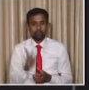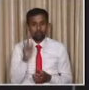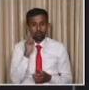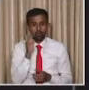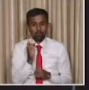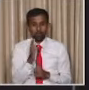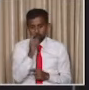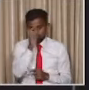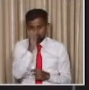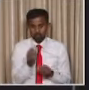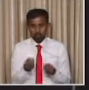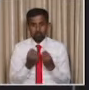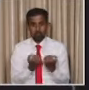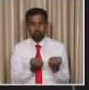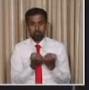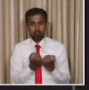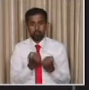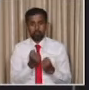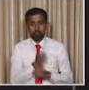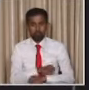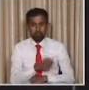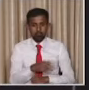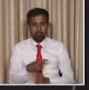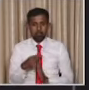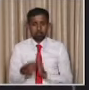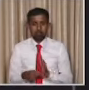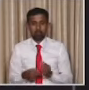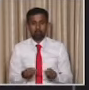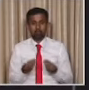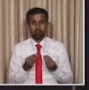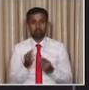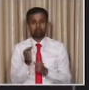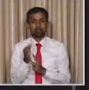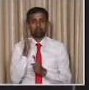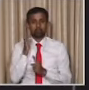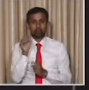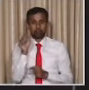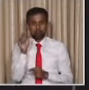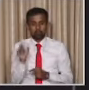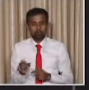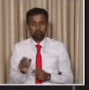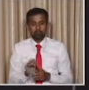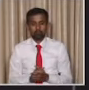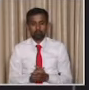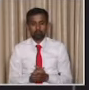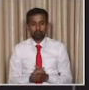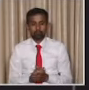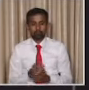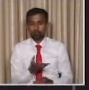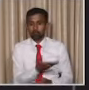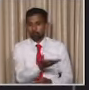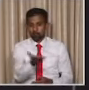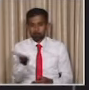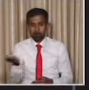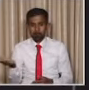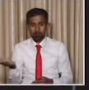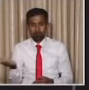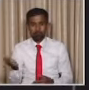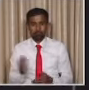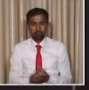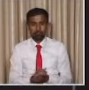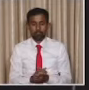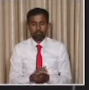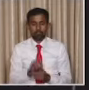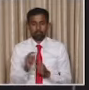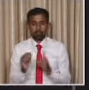janadhipathituma baragatta abiyoge bankolottu urata baragatta janadhipathiwareya etakota me sabave inda